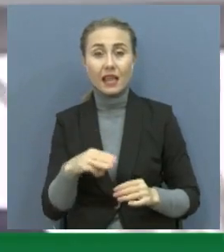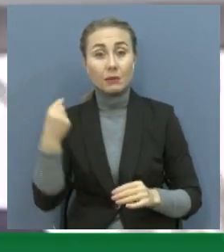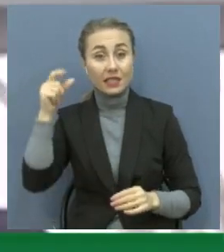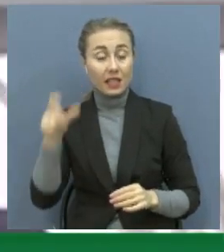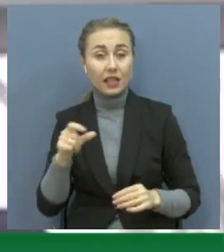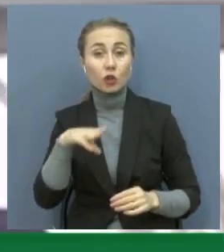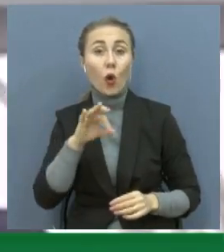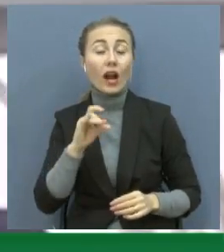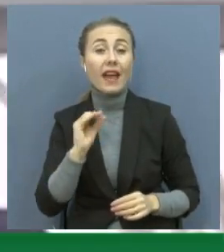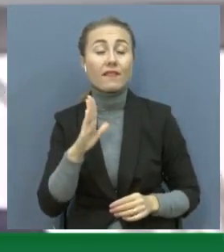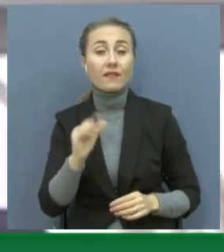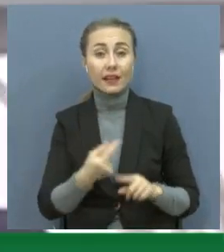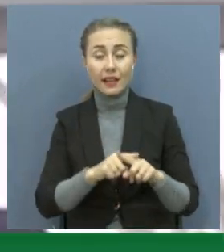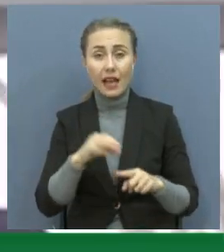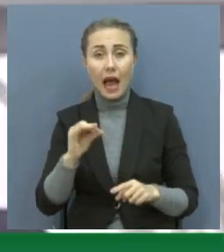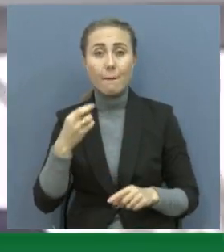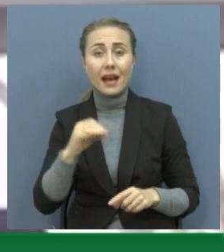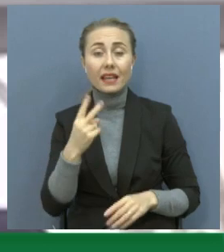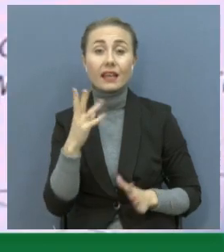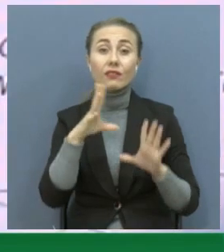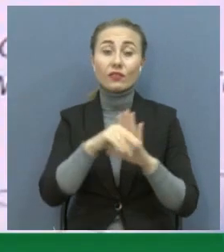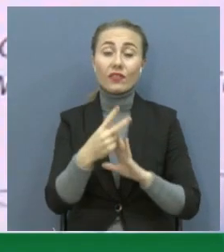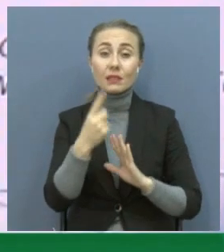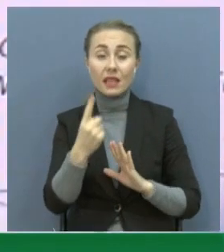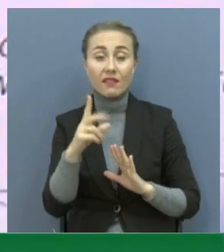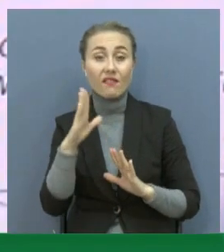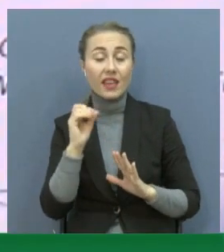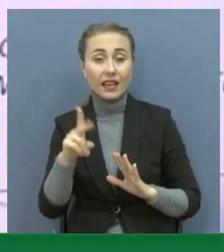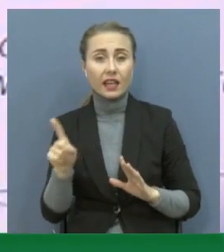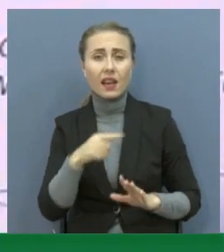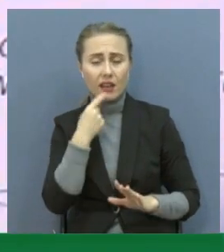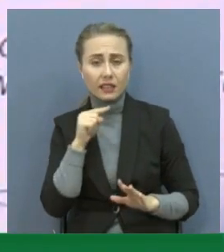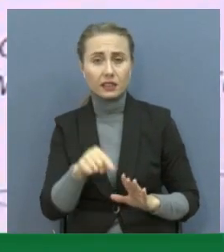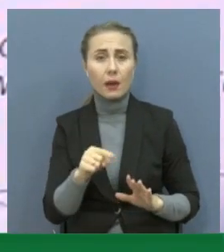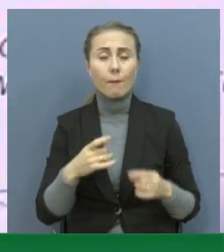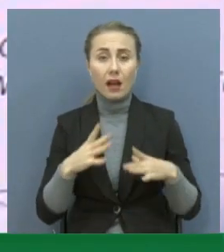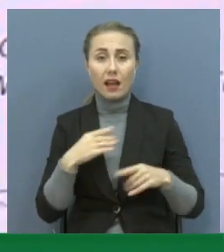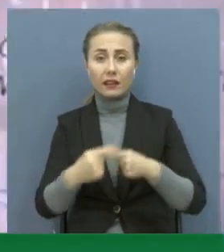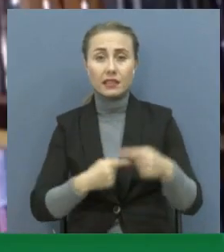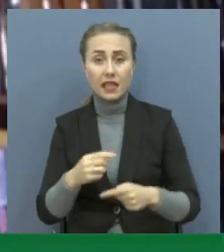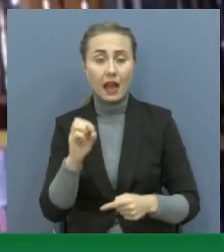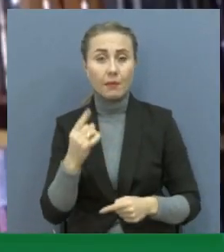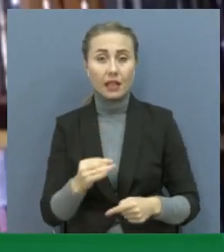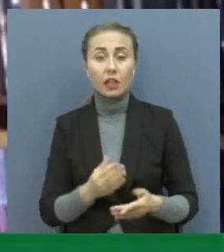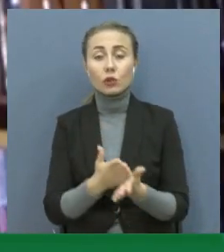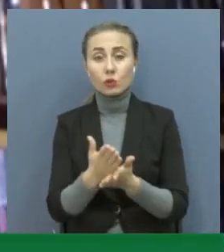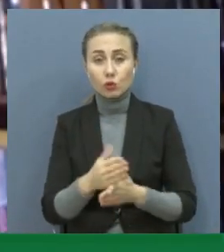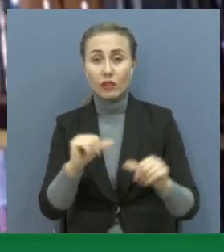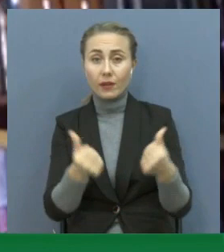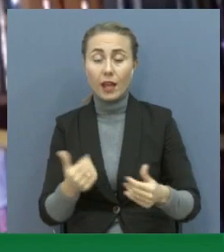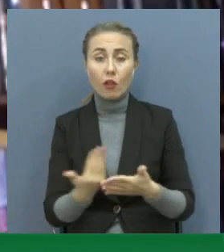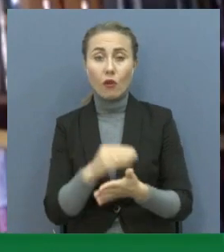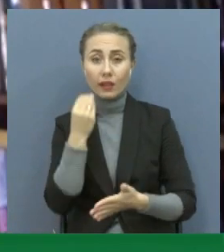Казахстана Касым-Жомарта Токаева «Абай в 21 веке», где говорится, что богатое наследие Абая служит формированию нового